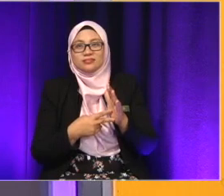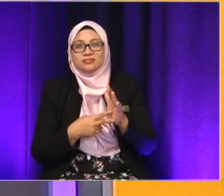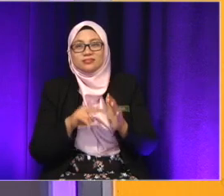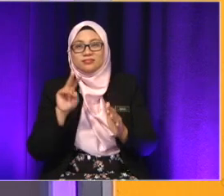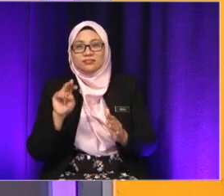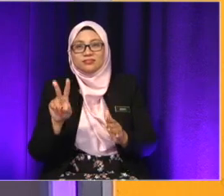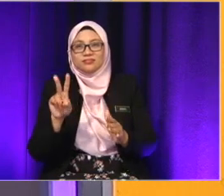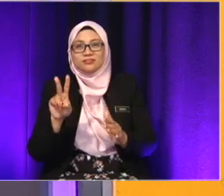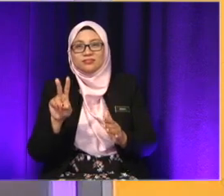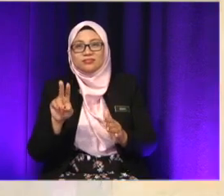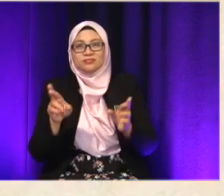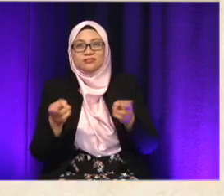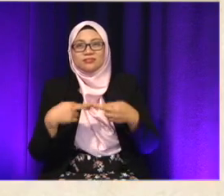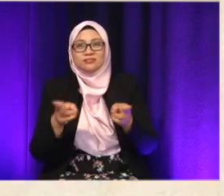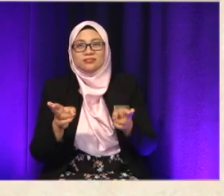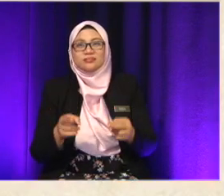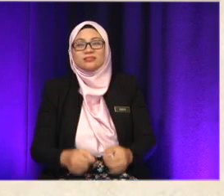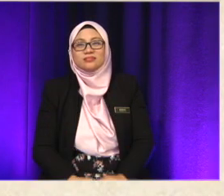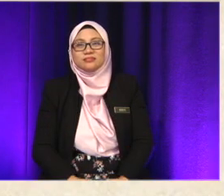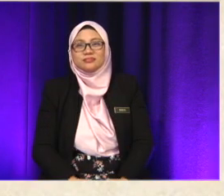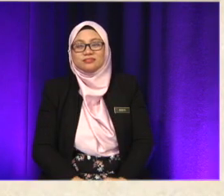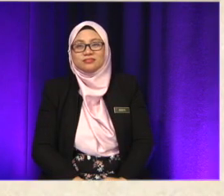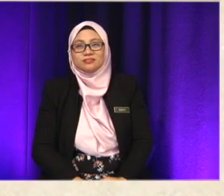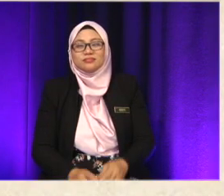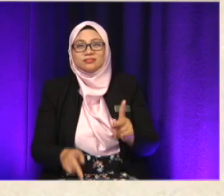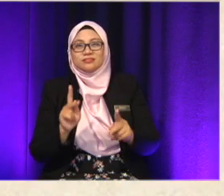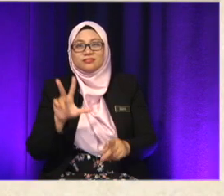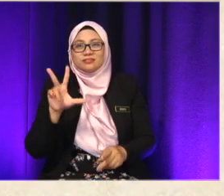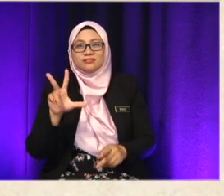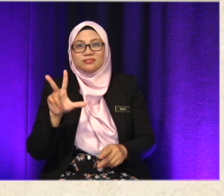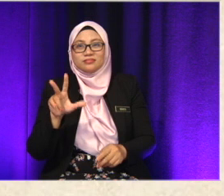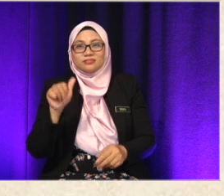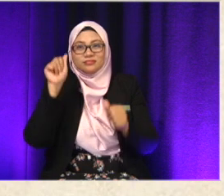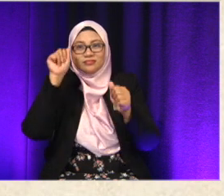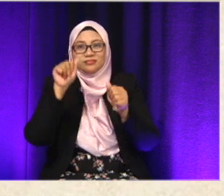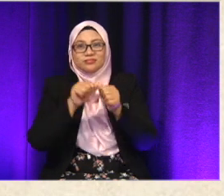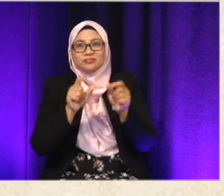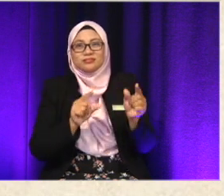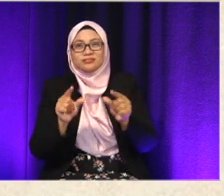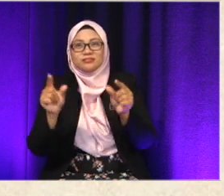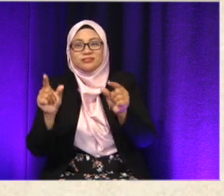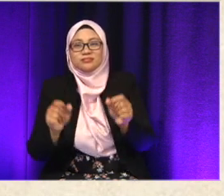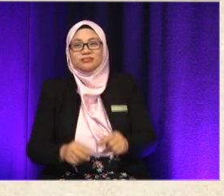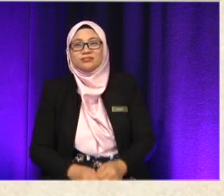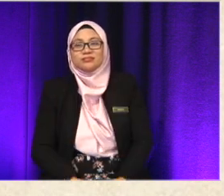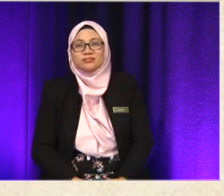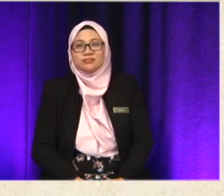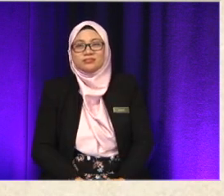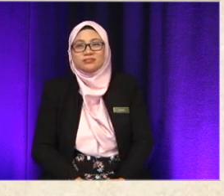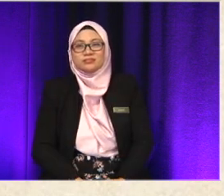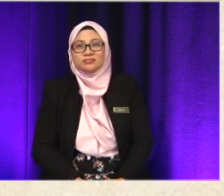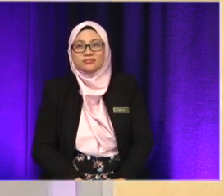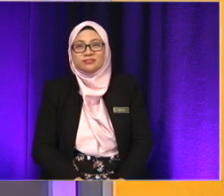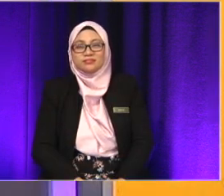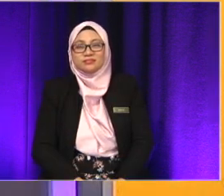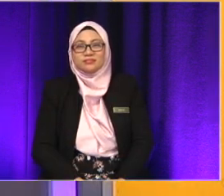chamber, dua ruang. Tu je. Kalau 3 ni arah pergerakan dia. Ni 1 2. Ni 1